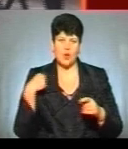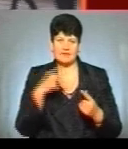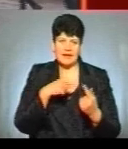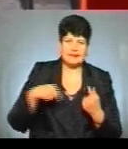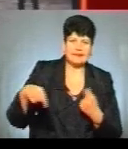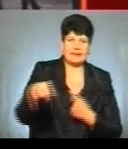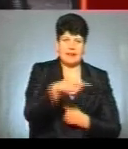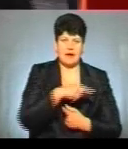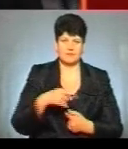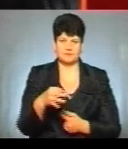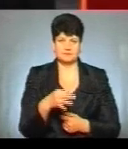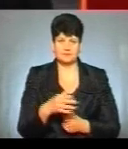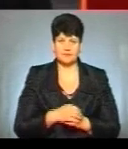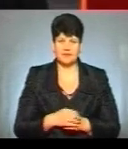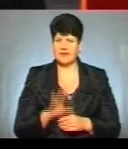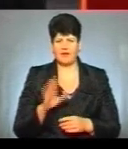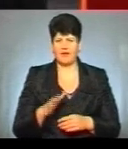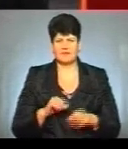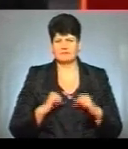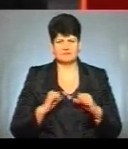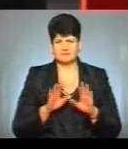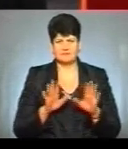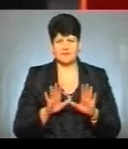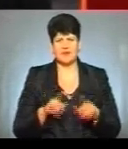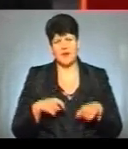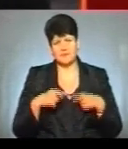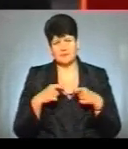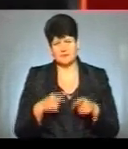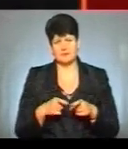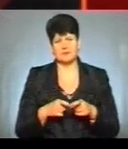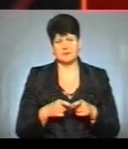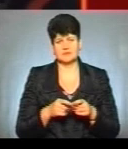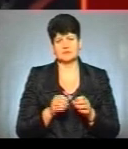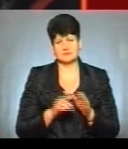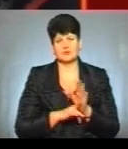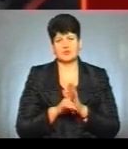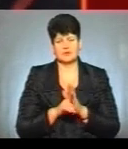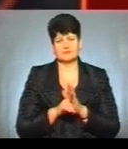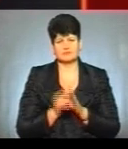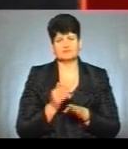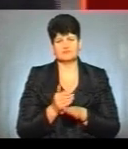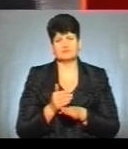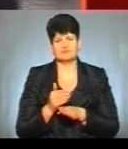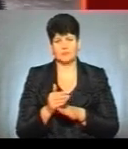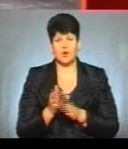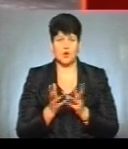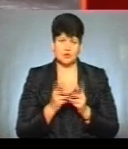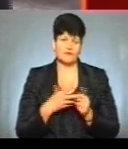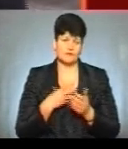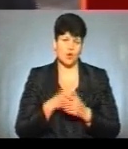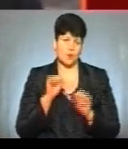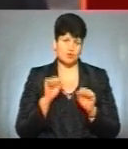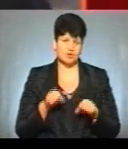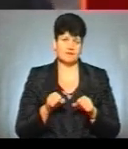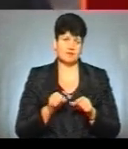Я не напрягався на старті, тобто я біг рівномірно з самого початку, розрахував свої можливості